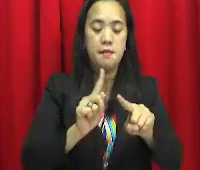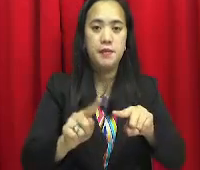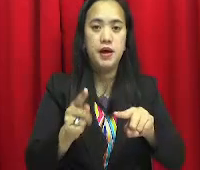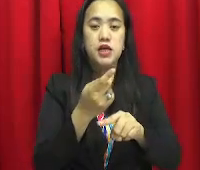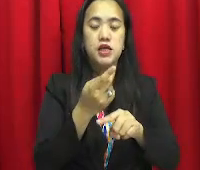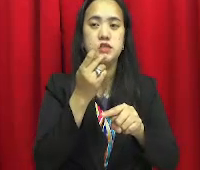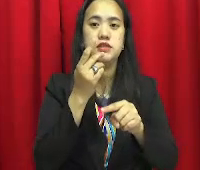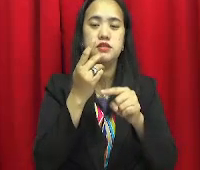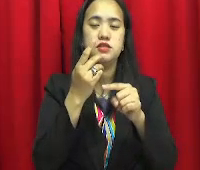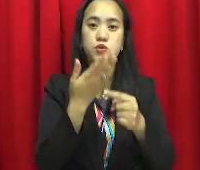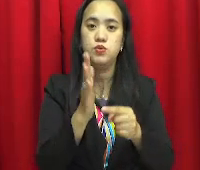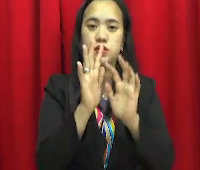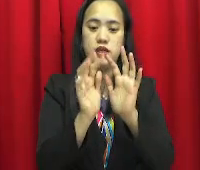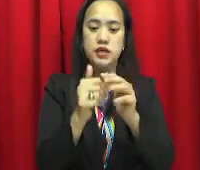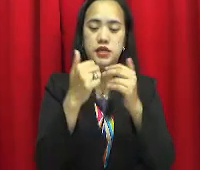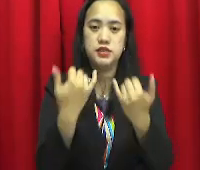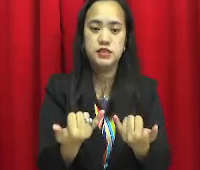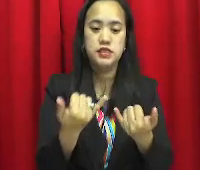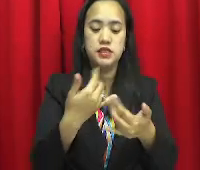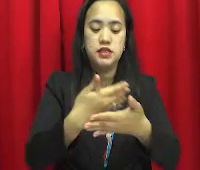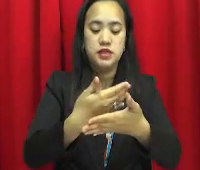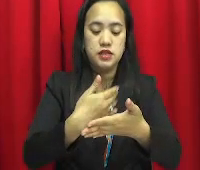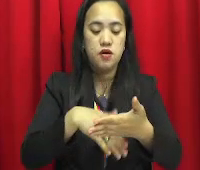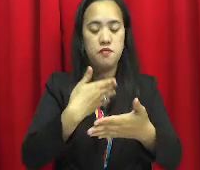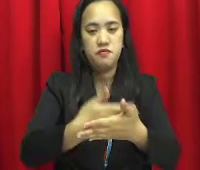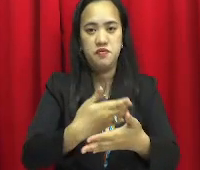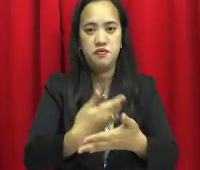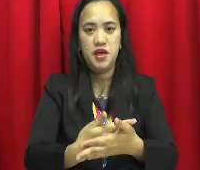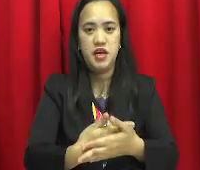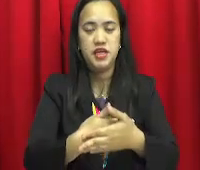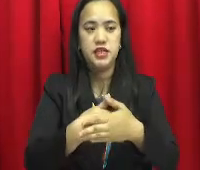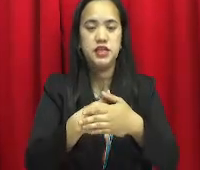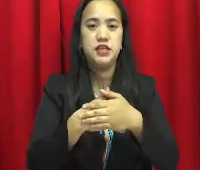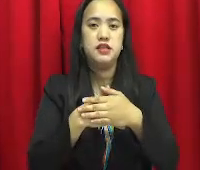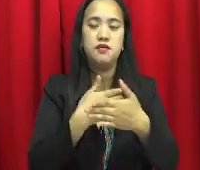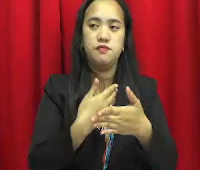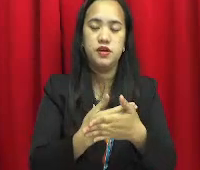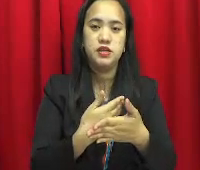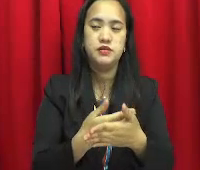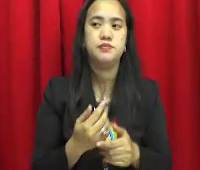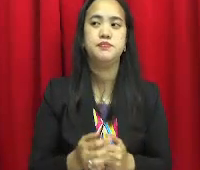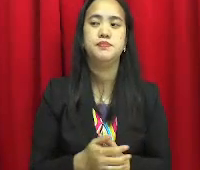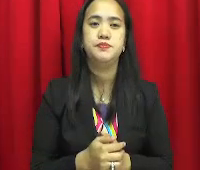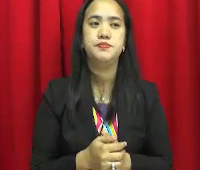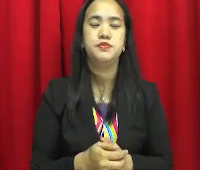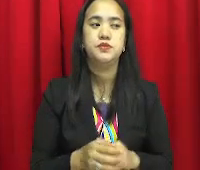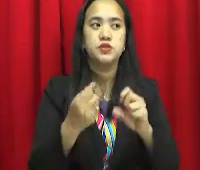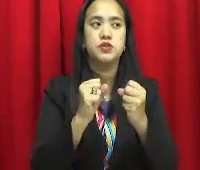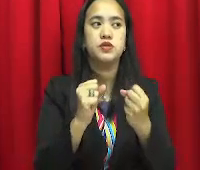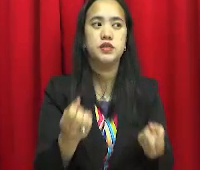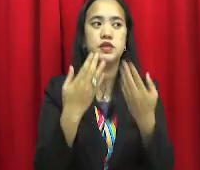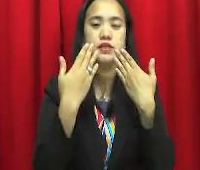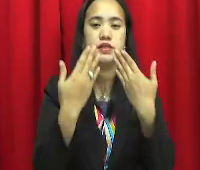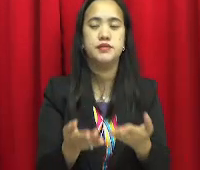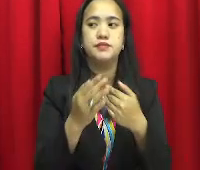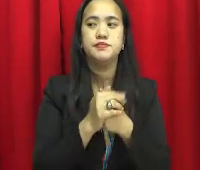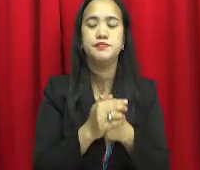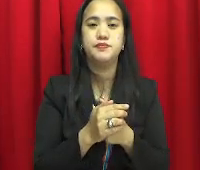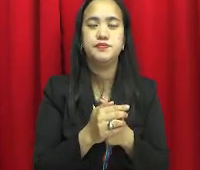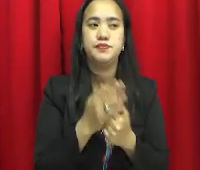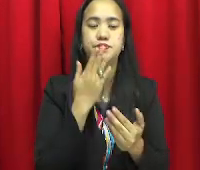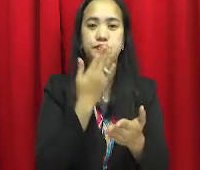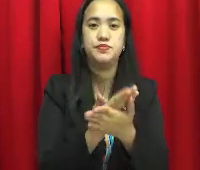no? Diyan natin gamitin yung mga gadgets natin, mga kapatid. Mm-hmm. All right? Okay, salamat sa Panginoon. Lesley, magandang